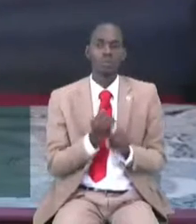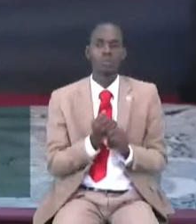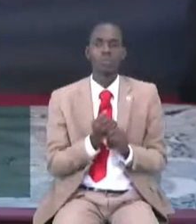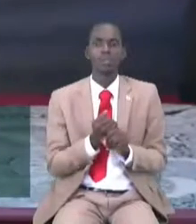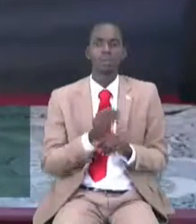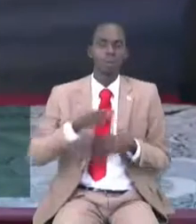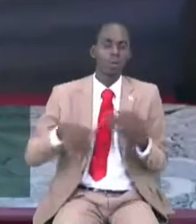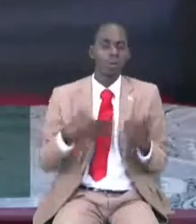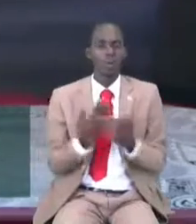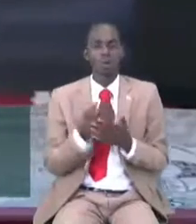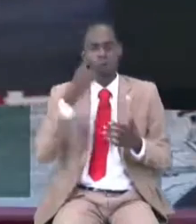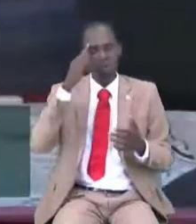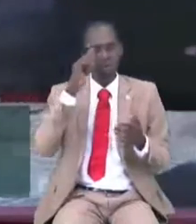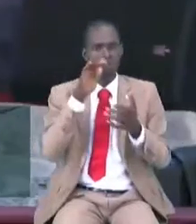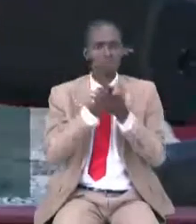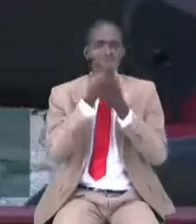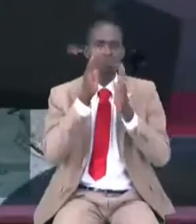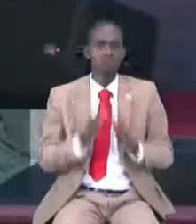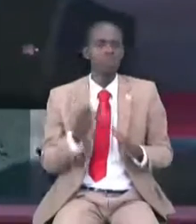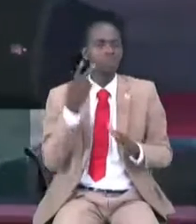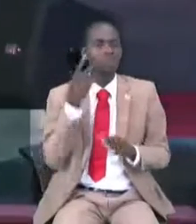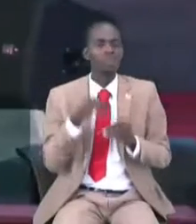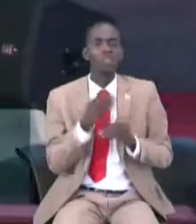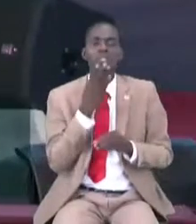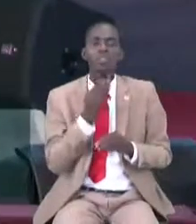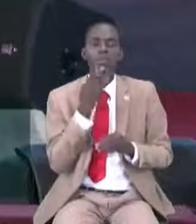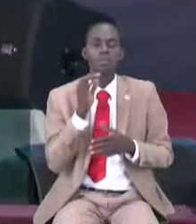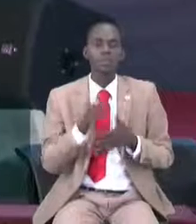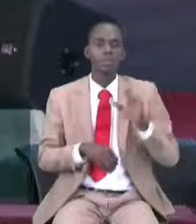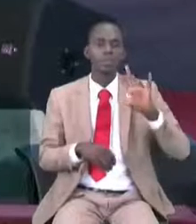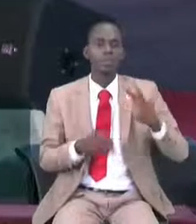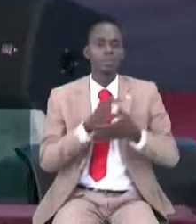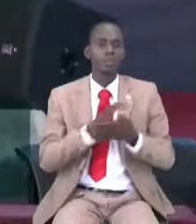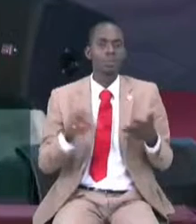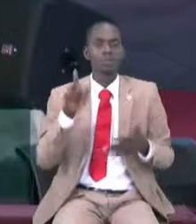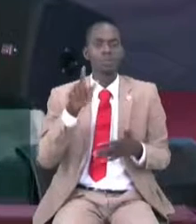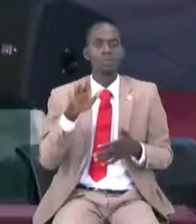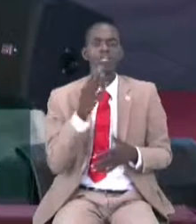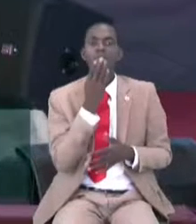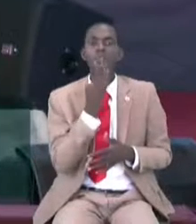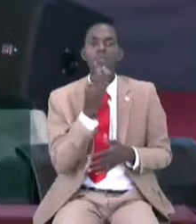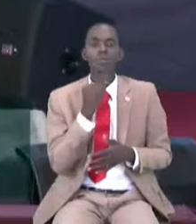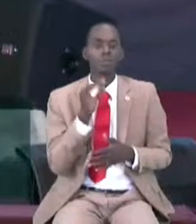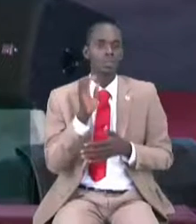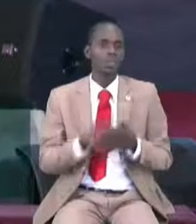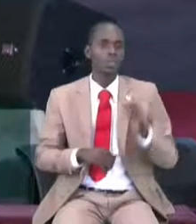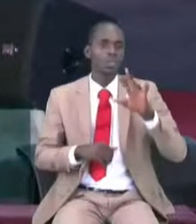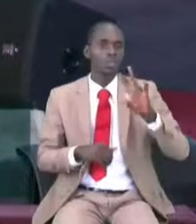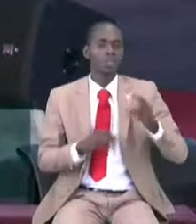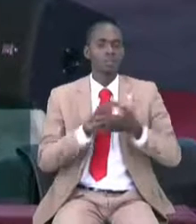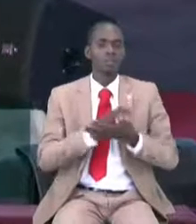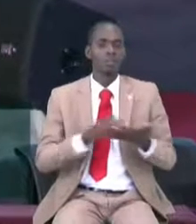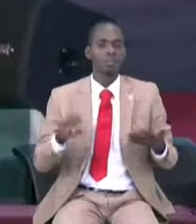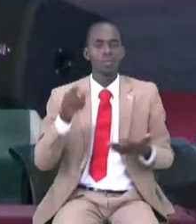du maître est de faire de tout des saints. Hébreux chapitre 7, 25. Hébreux